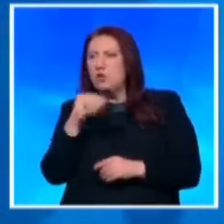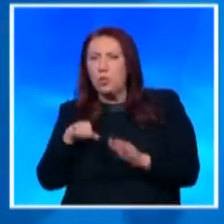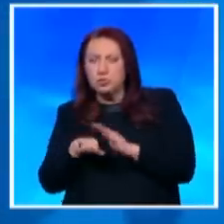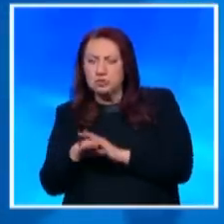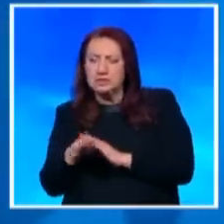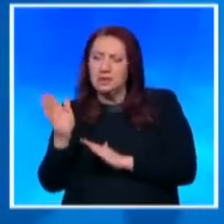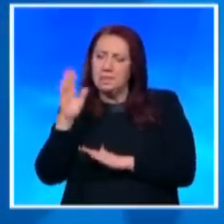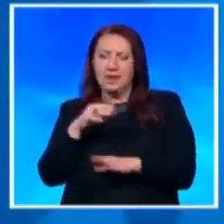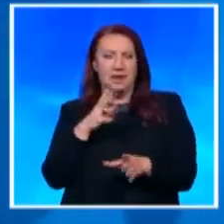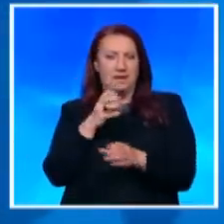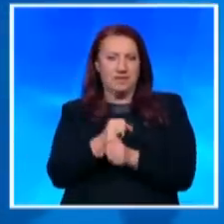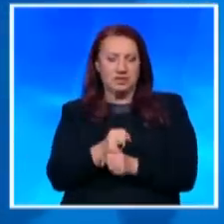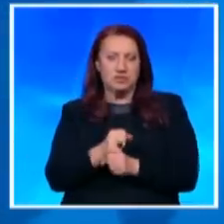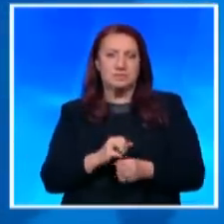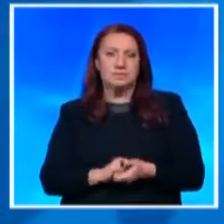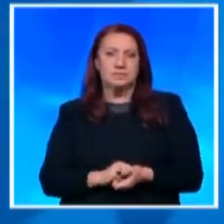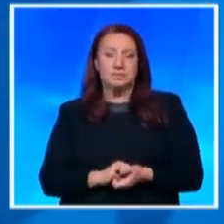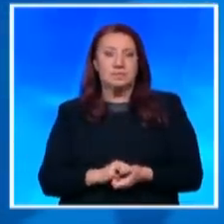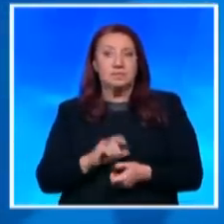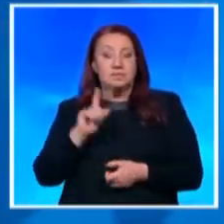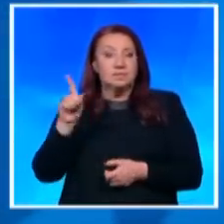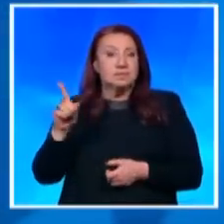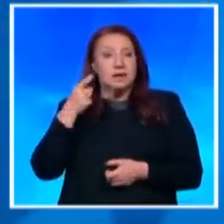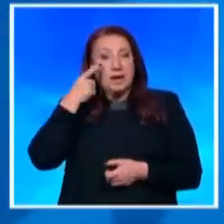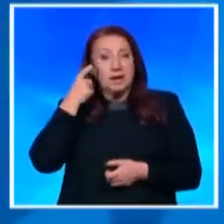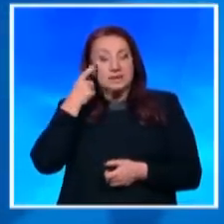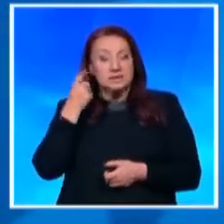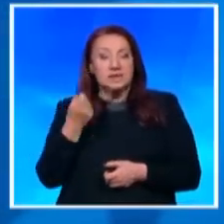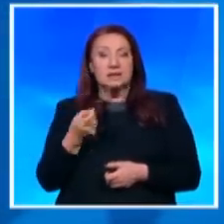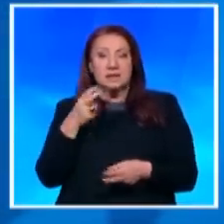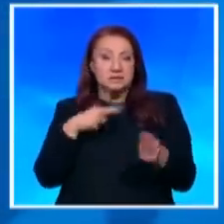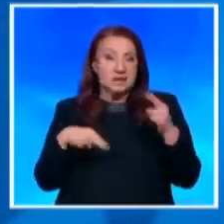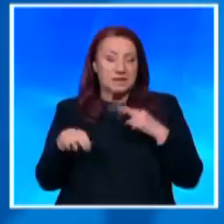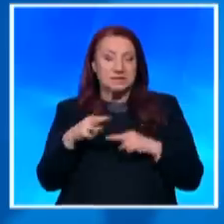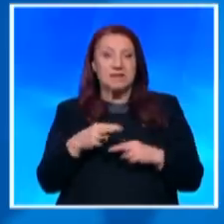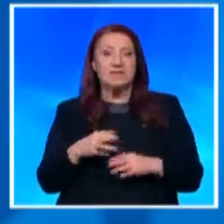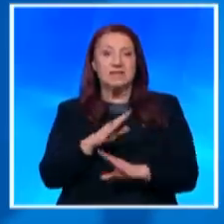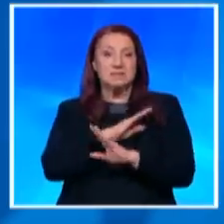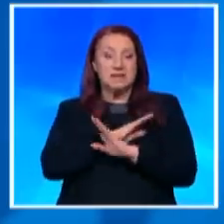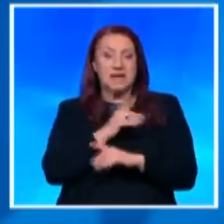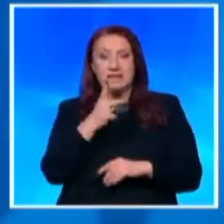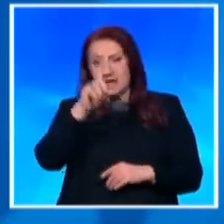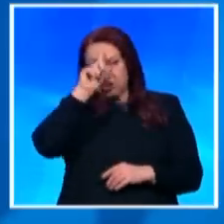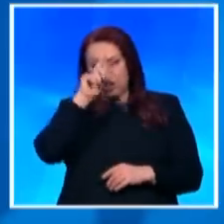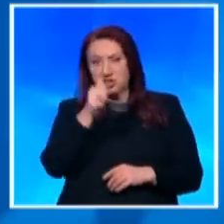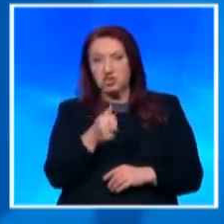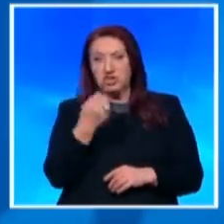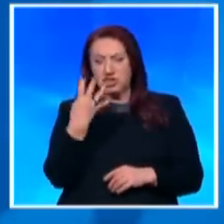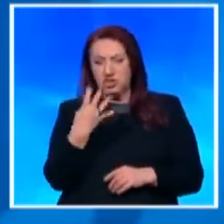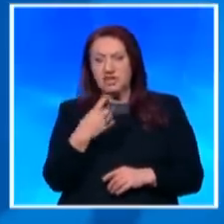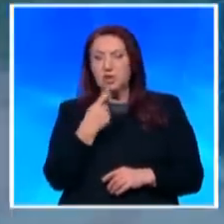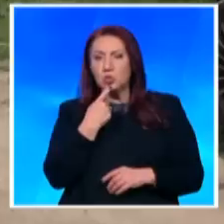Полицията в Разград разследва смъртта на 64-годишна жена, обявена за издирване. Овъглено тялото й беше открито в крайпът на местност близо до село